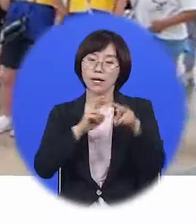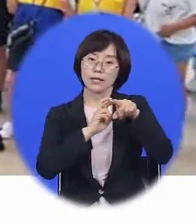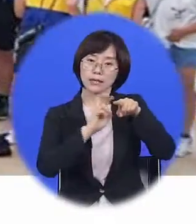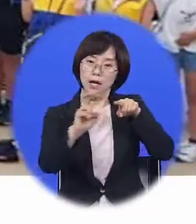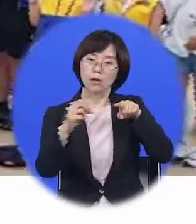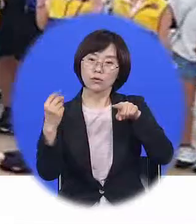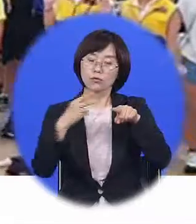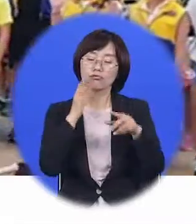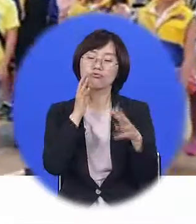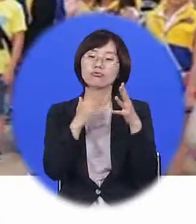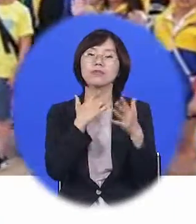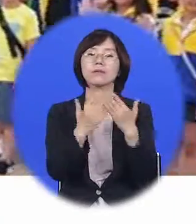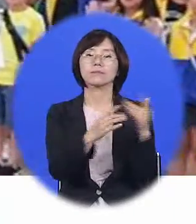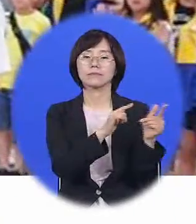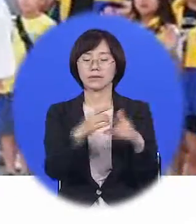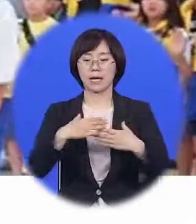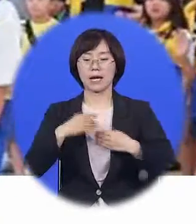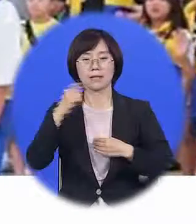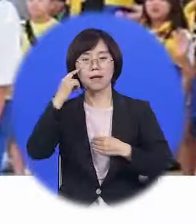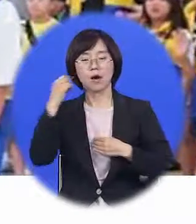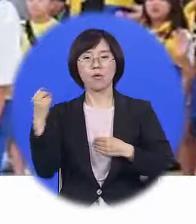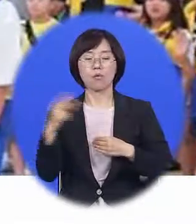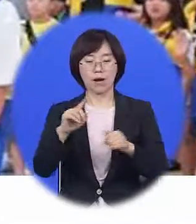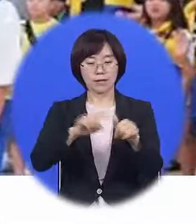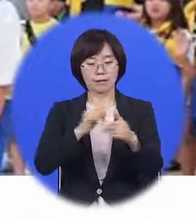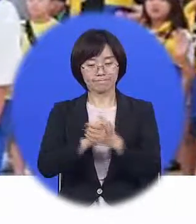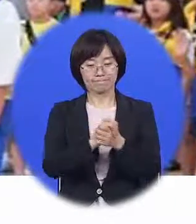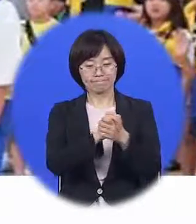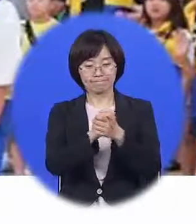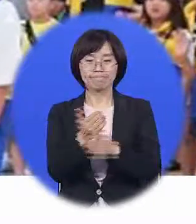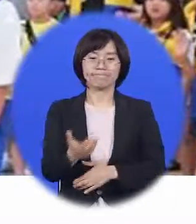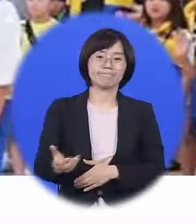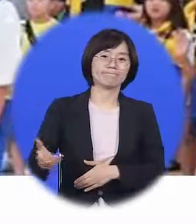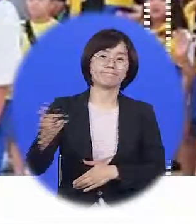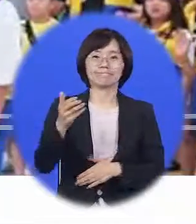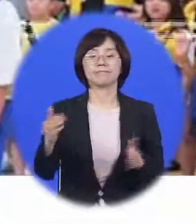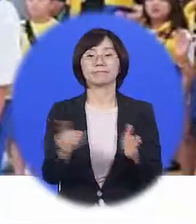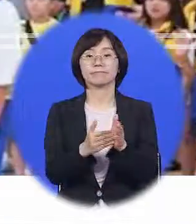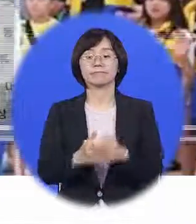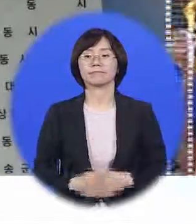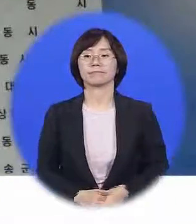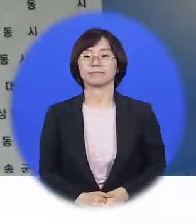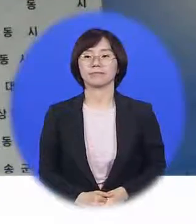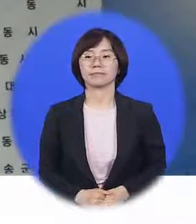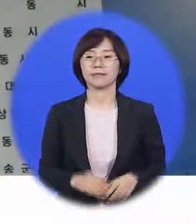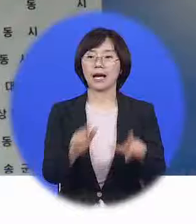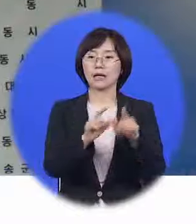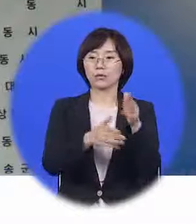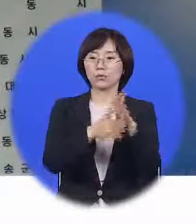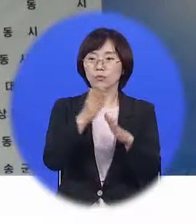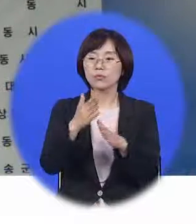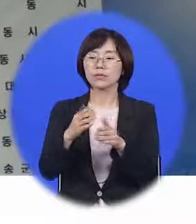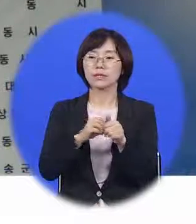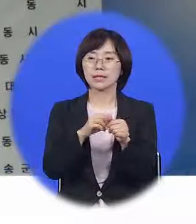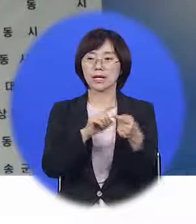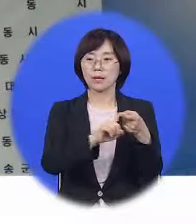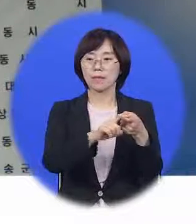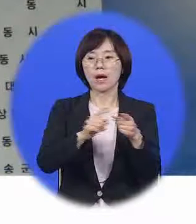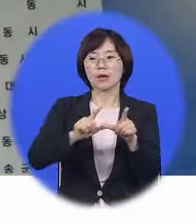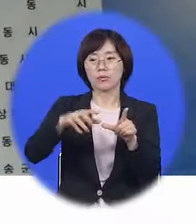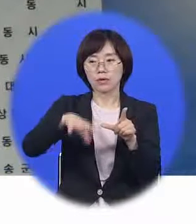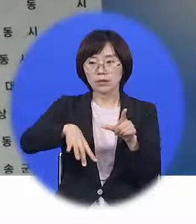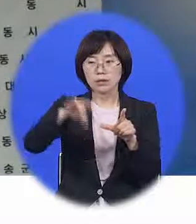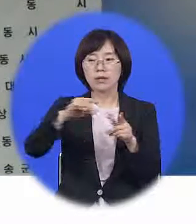어드벤처, 숲체험 등을 하며 안전의식과 자연 친화력을 높였습니다. 안동시 산학연맹이 안동에서